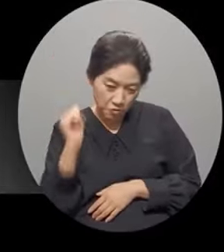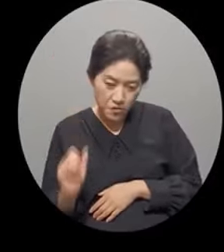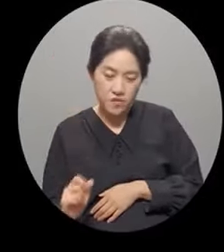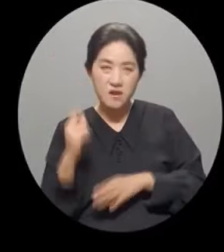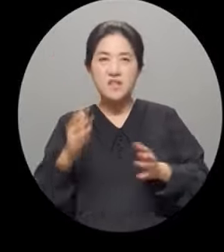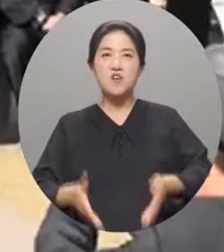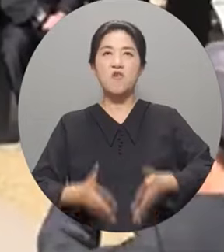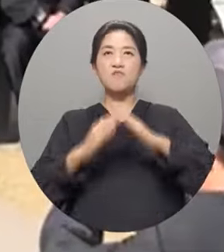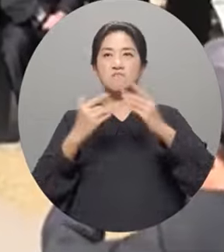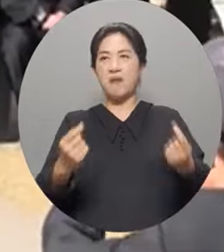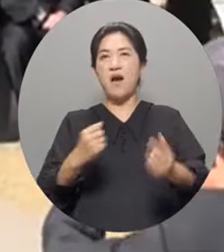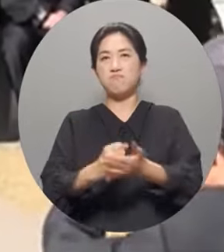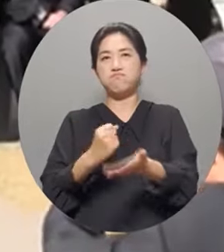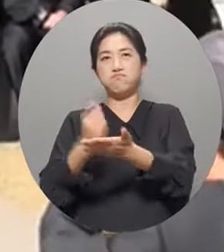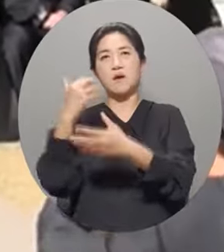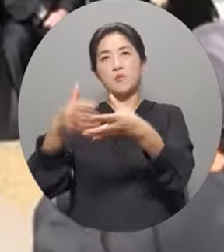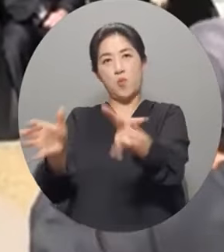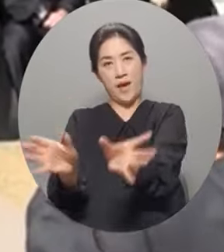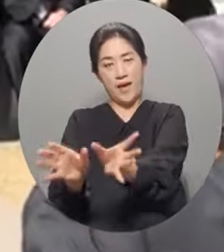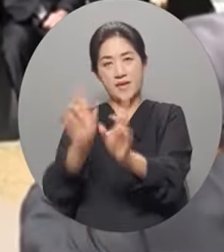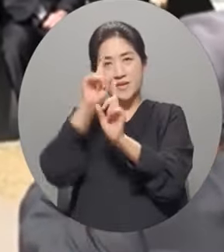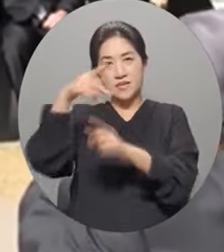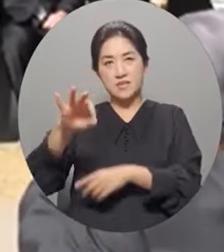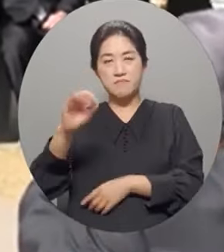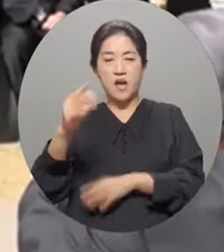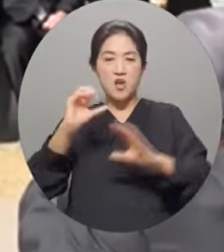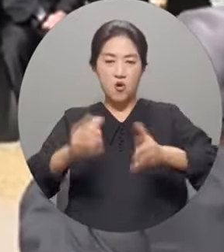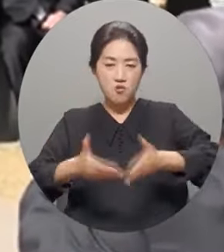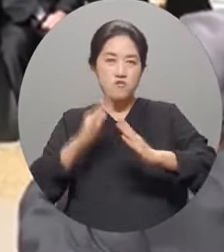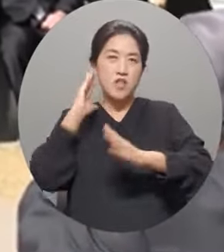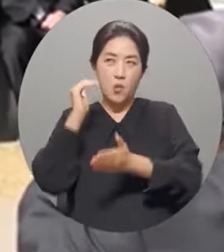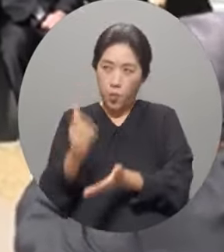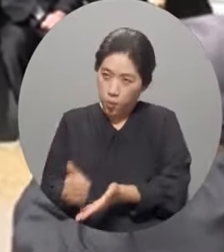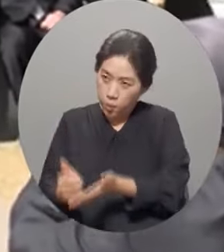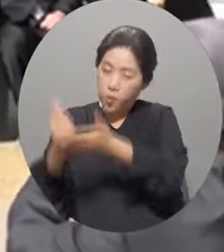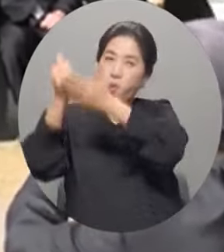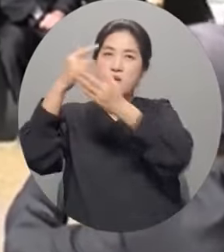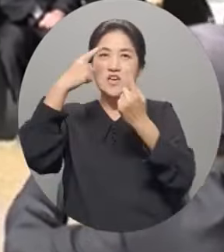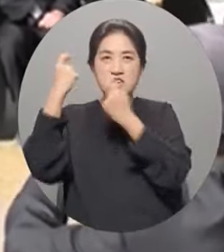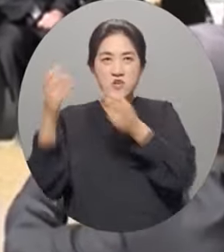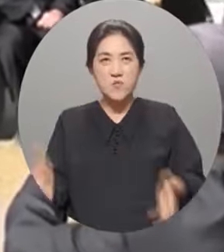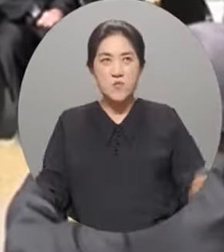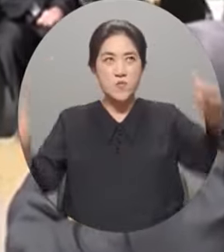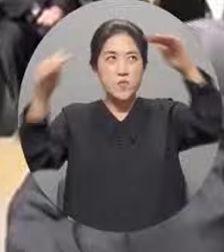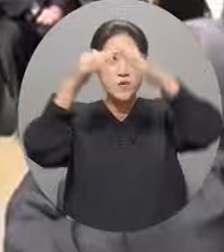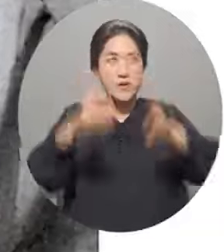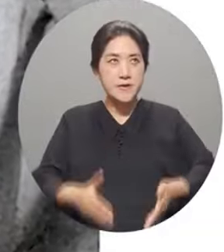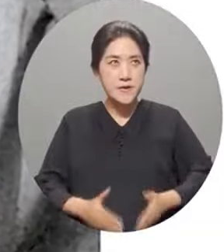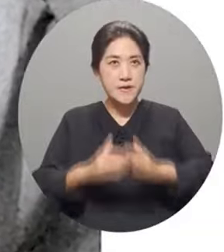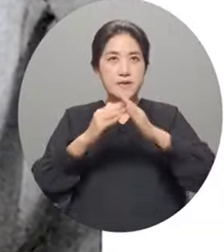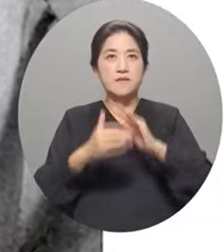주장하는 단체입니다. 이승만을 건국 대통령으로 추앙하며 기념관 건립을 주도하고 있습니다.